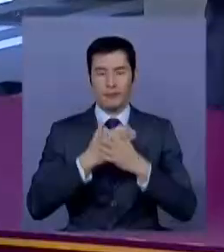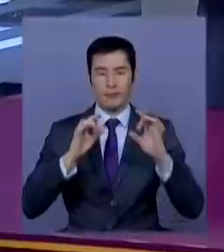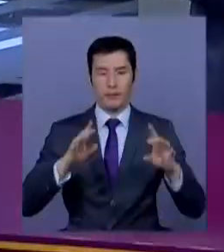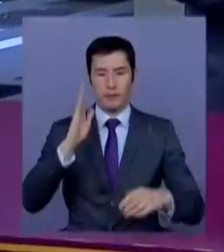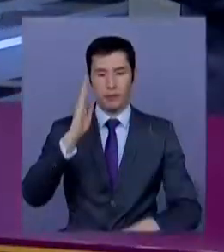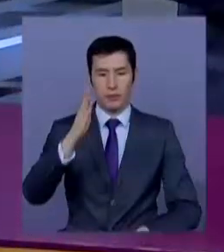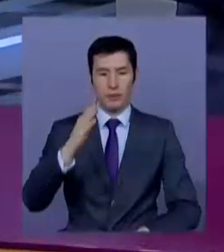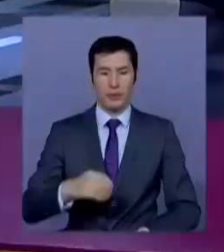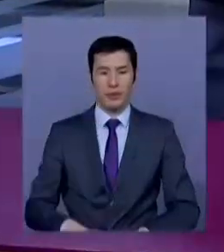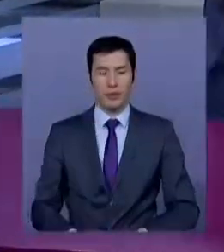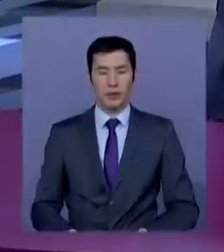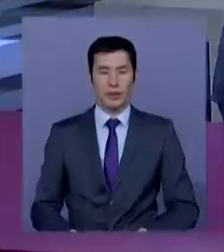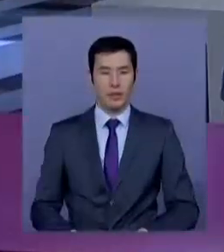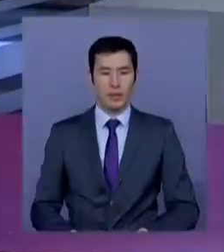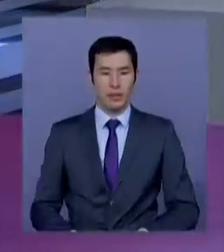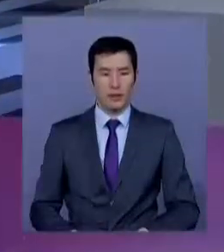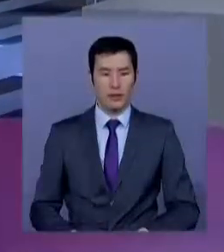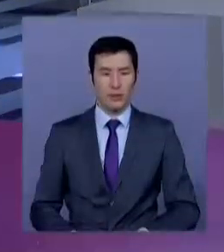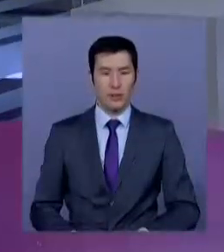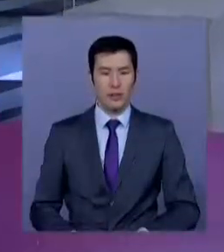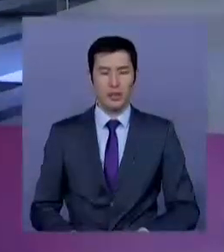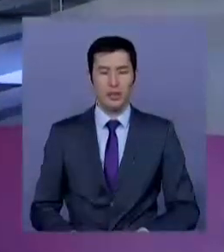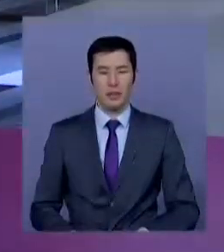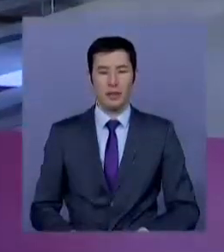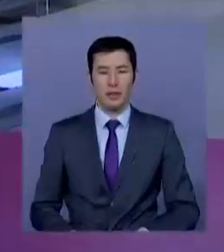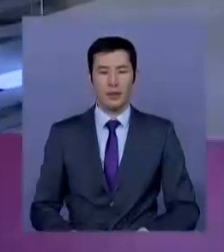орыс тіліндегі шығарылымы. Онымен таныстыратын әріптесім Маржан Елшібаева. Маржан, тізгін өзіңде.